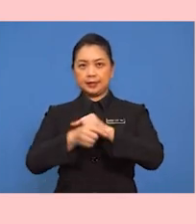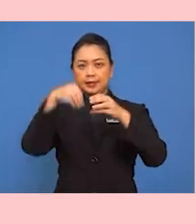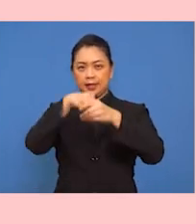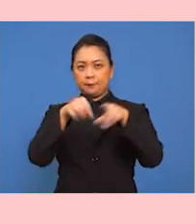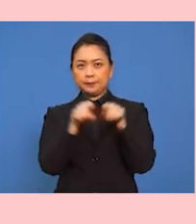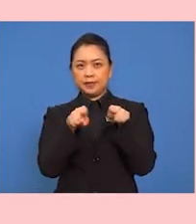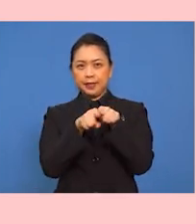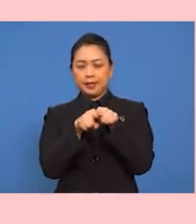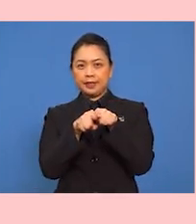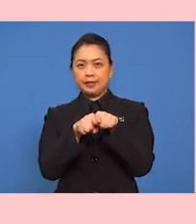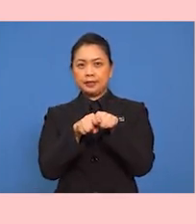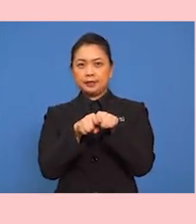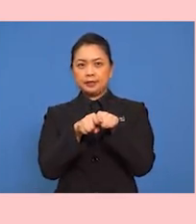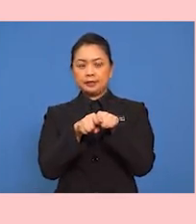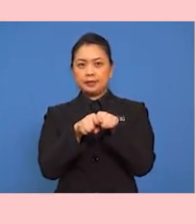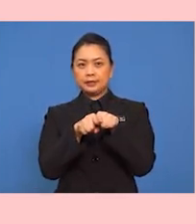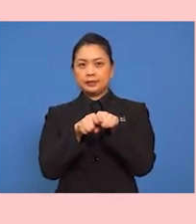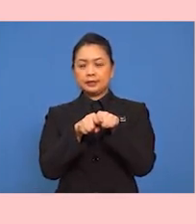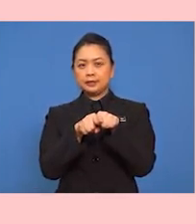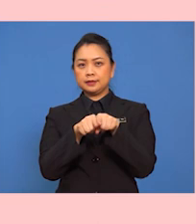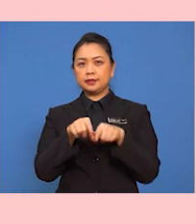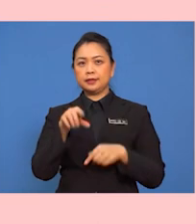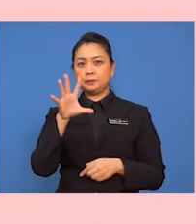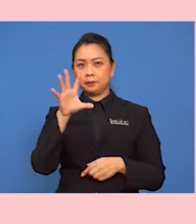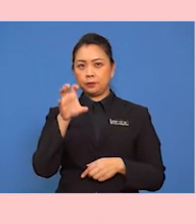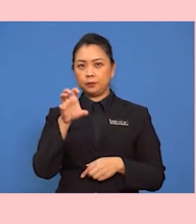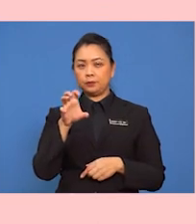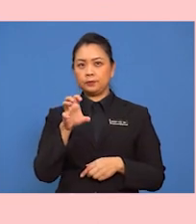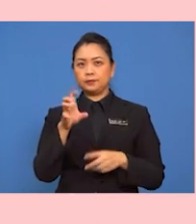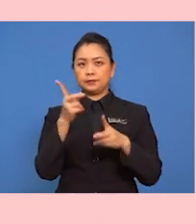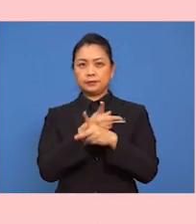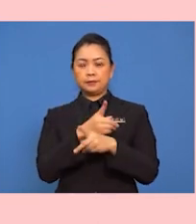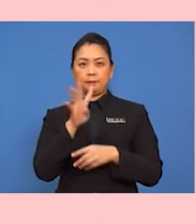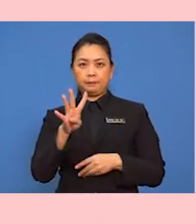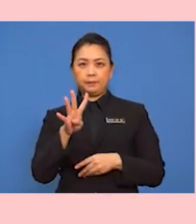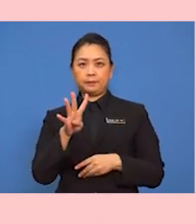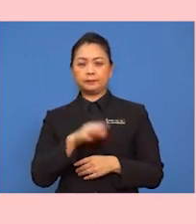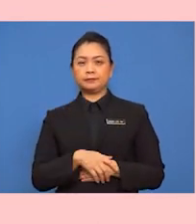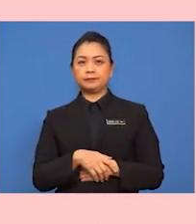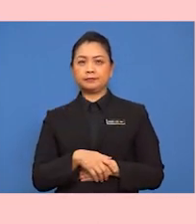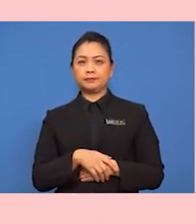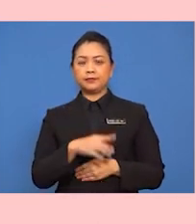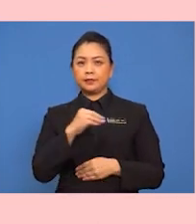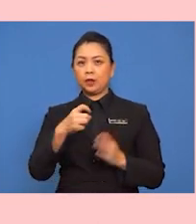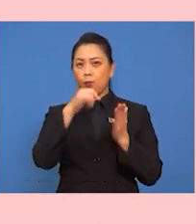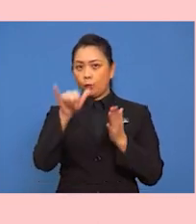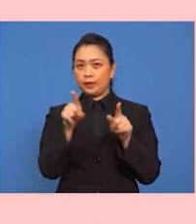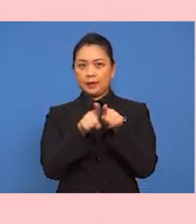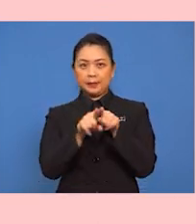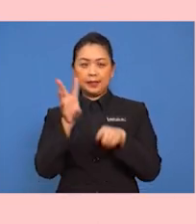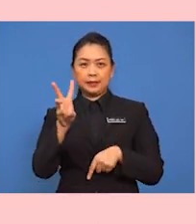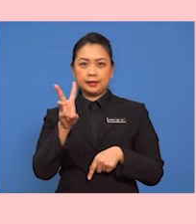Persamaan Nilai X Sama dengan 4 Dan nilai Y Sama dengan 6